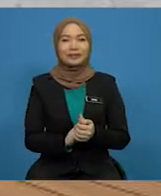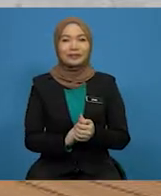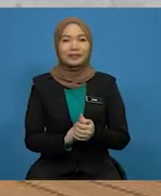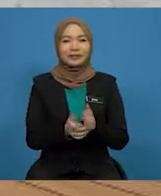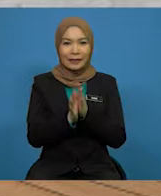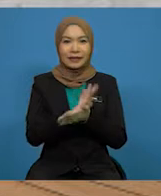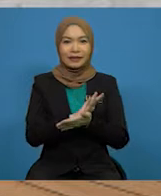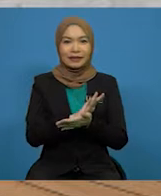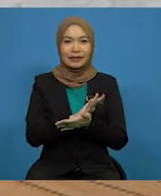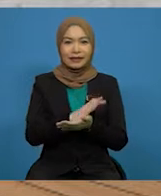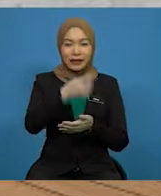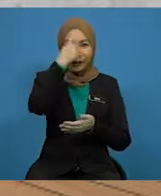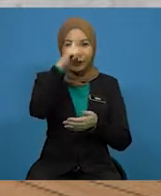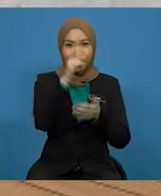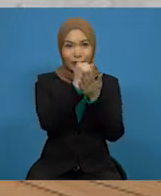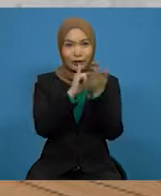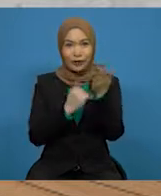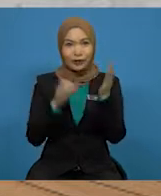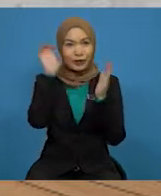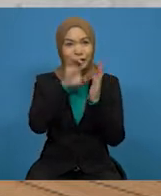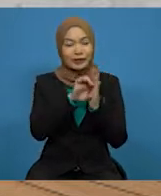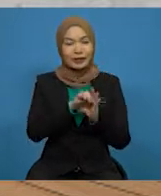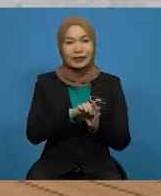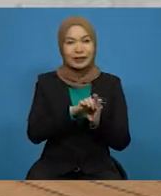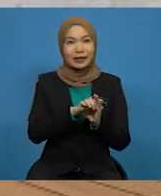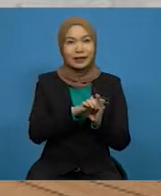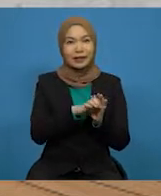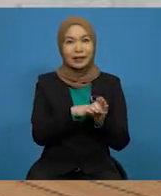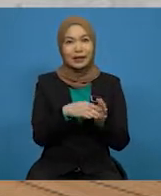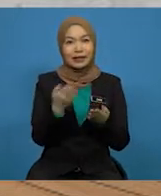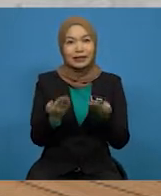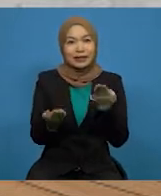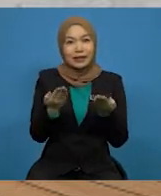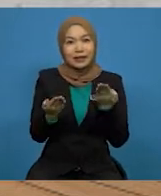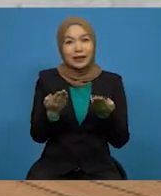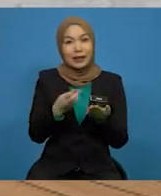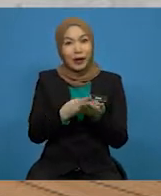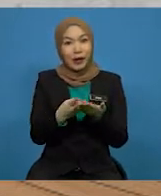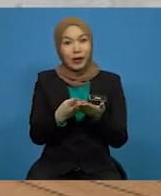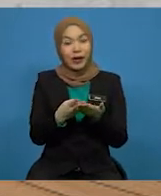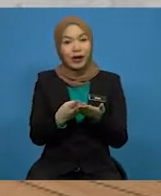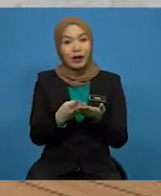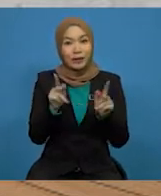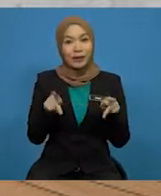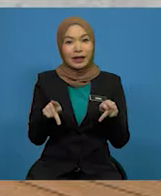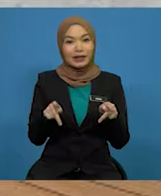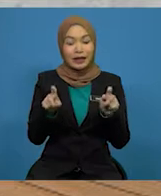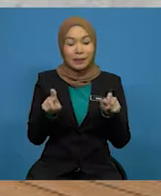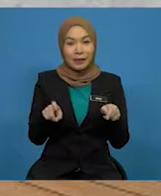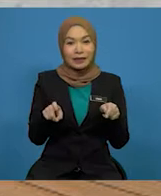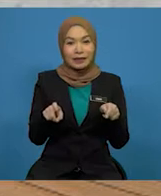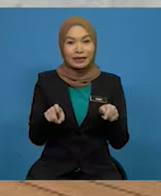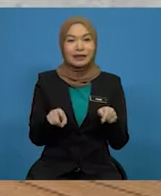Jadi, untuk melukis gambar rajah keseimbangan pasaran wang, para pelajar perlulah melengkapkan